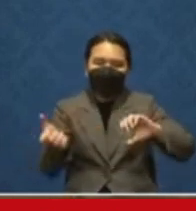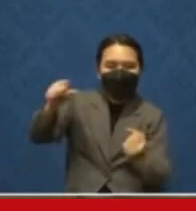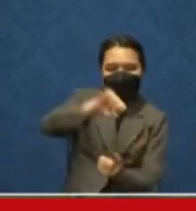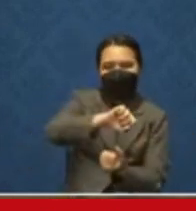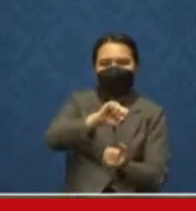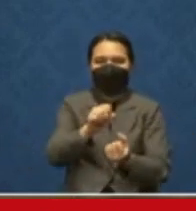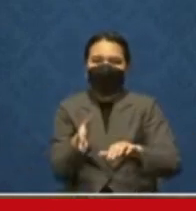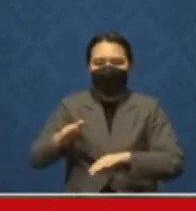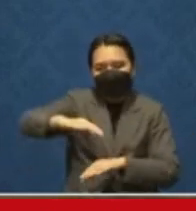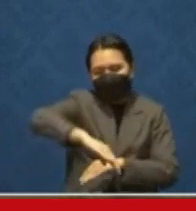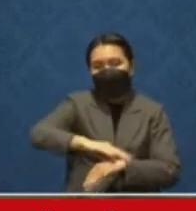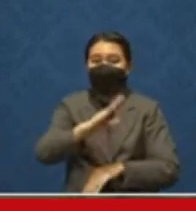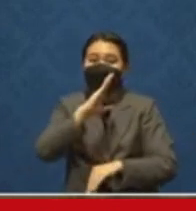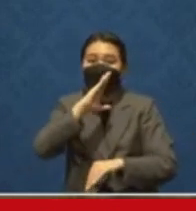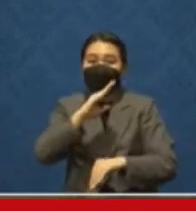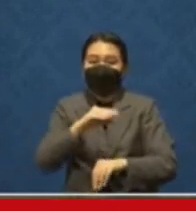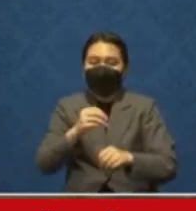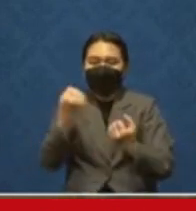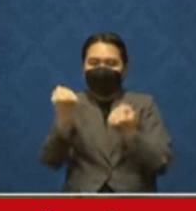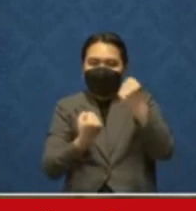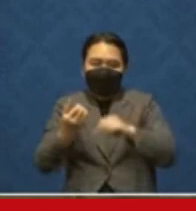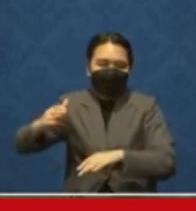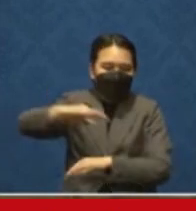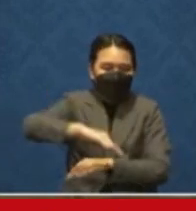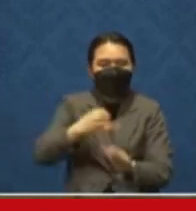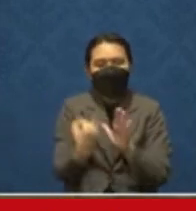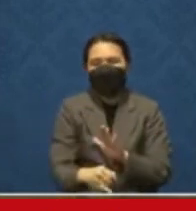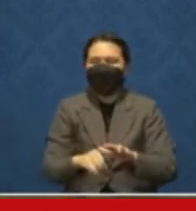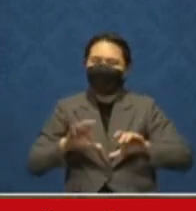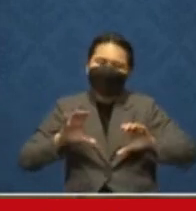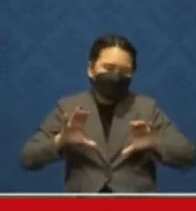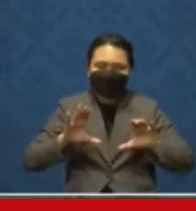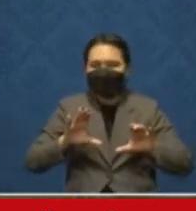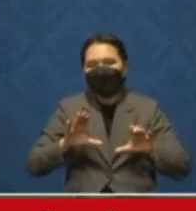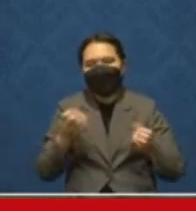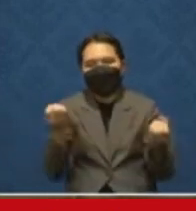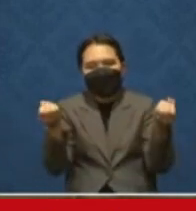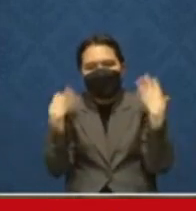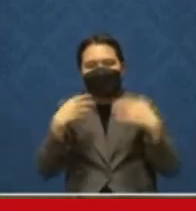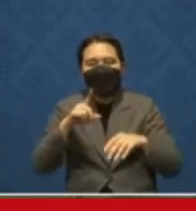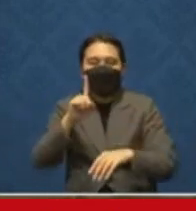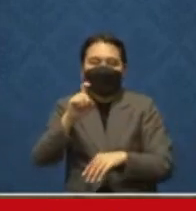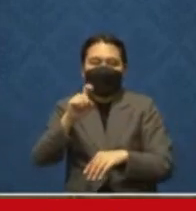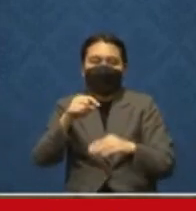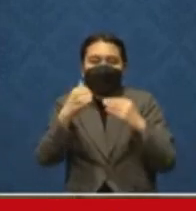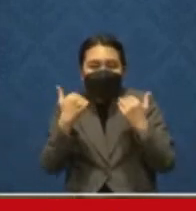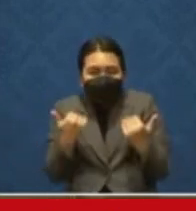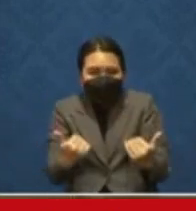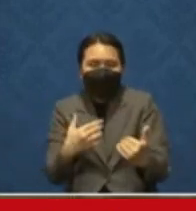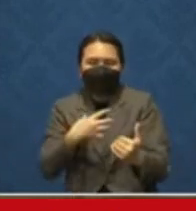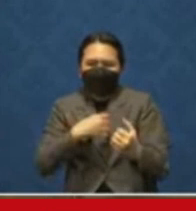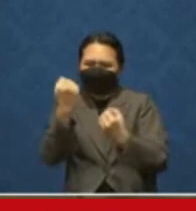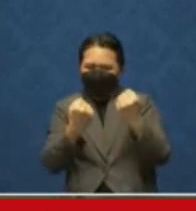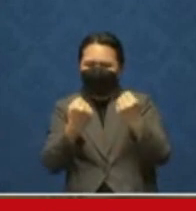เข็นจนหมดแรงแล้วขาอ่อนแล้วรถเข็นไปหน่อยคนขับพวงมาลัยก็จะเลี้ยวลงหิวเลย